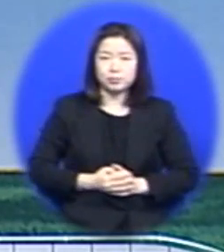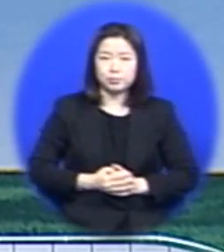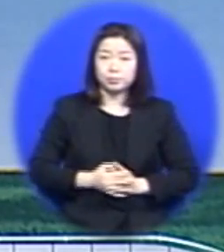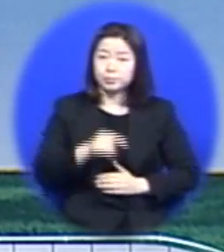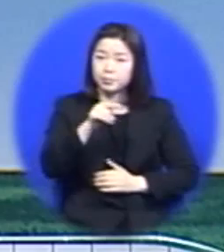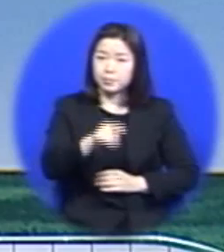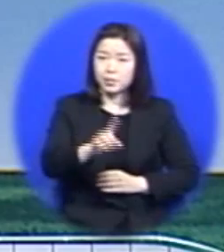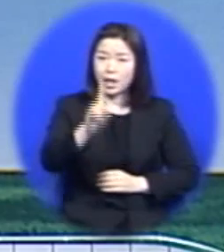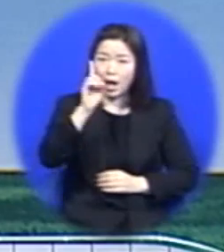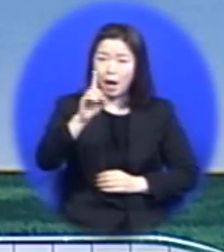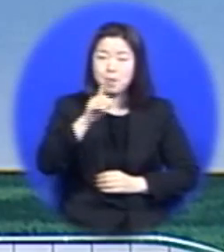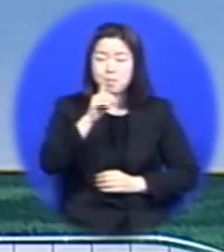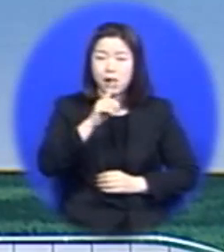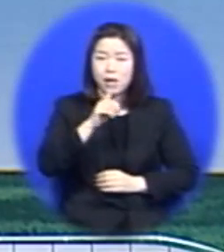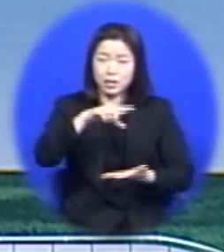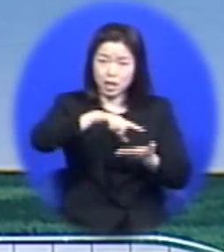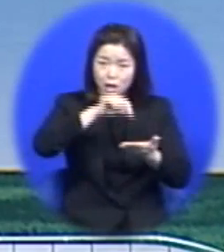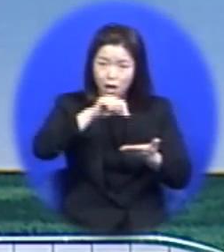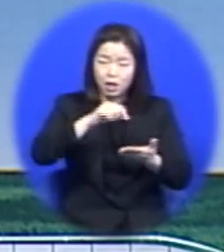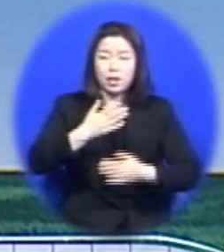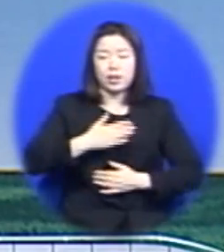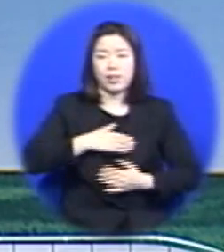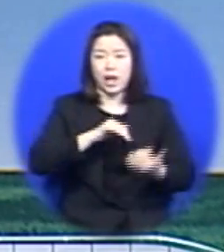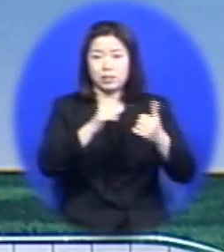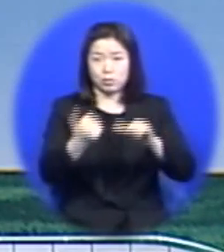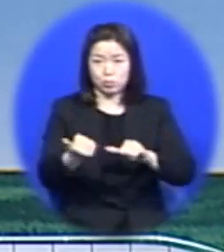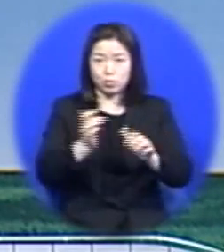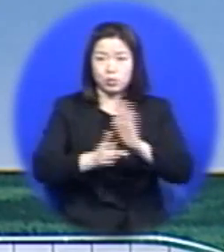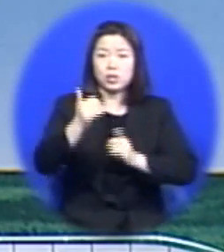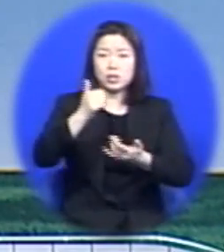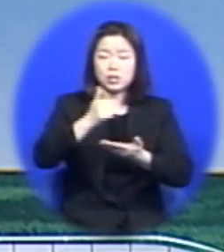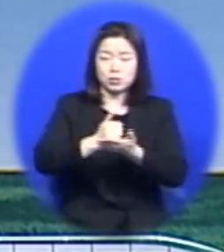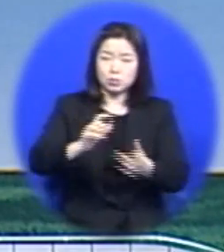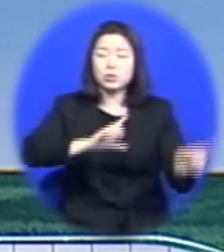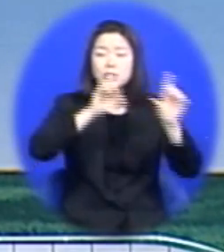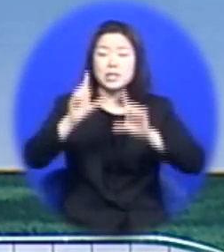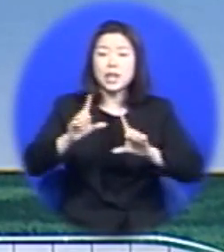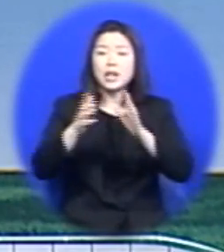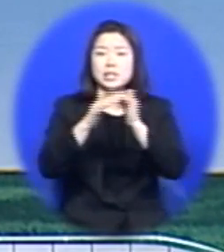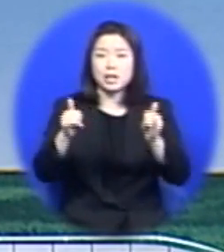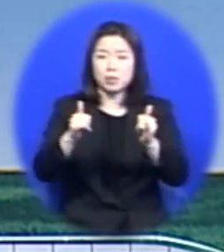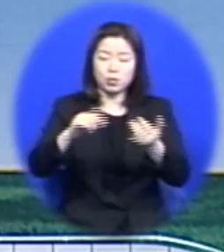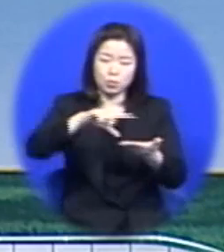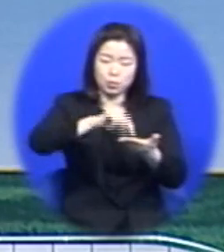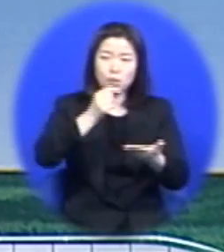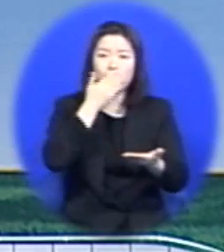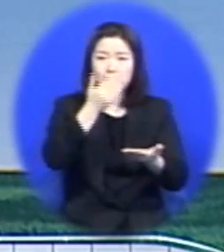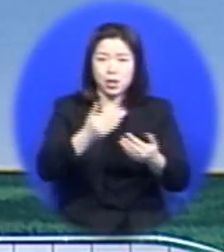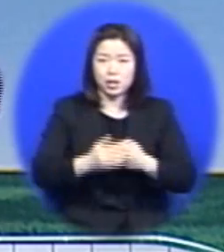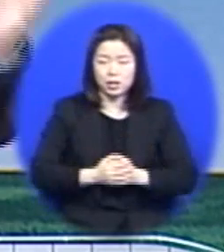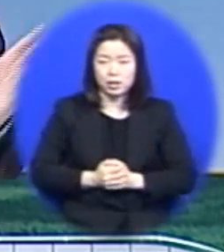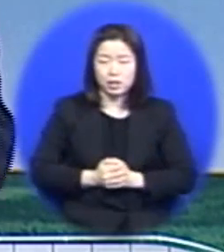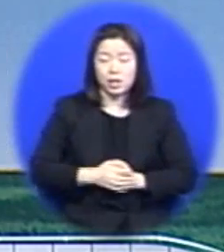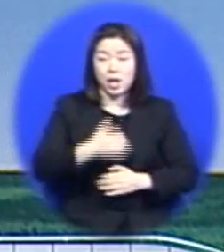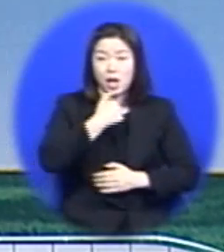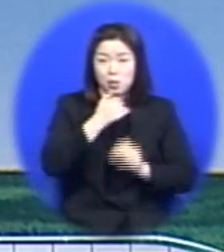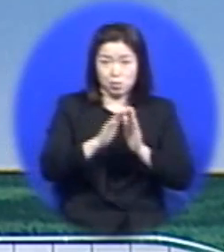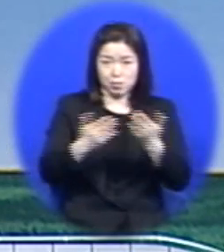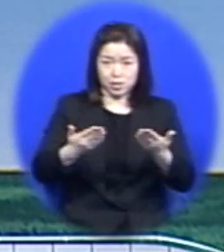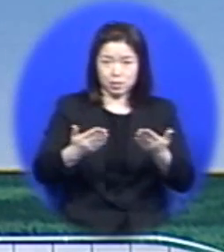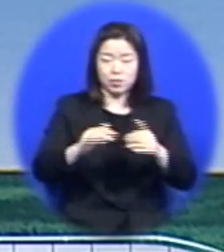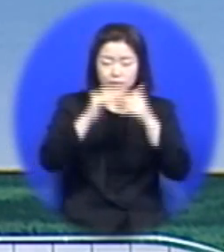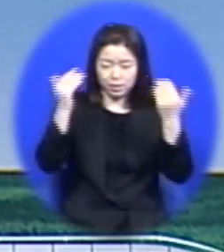이것을 한마디로 요약해서 나는 죽고 예수로 사는 사람이라고 그렇게 요약한 겁니다. 자, 로마서 강해가